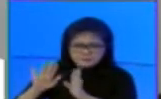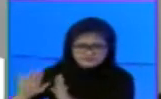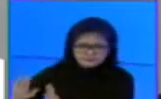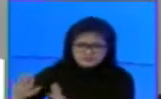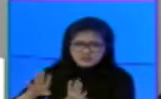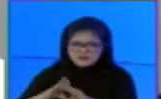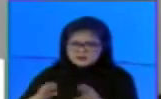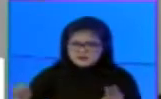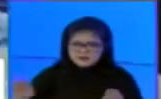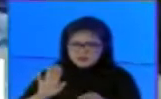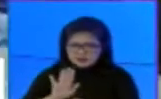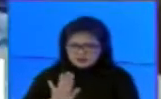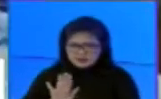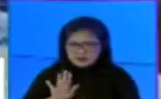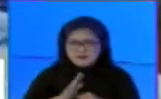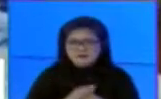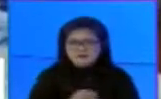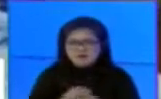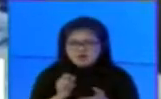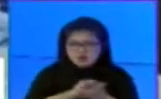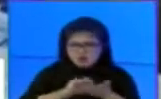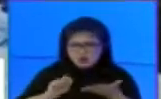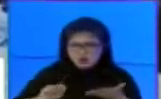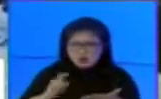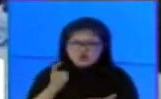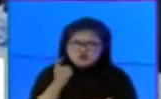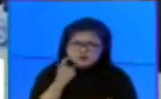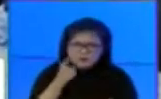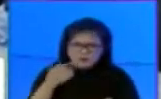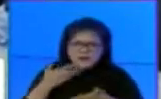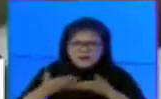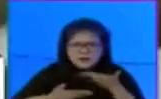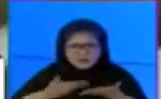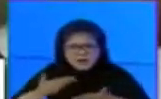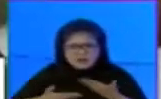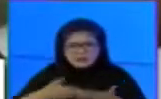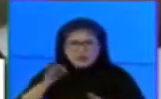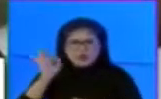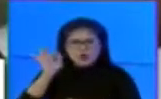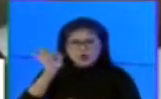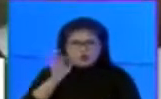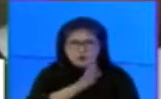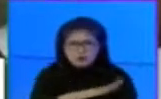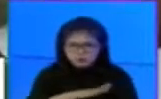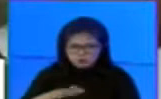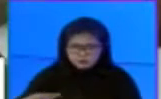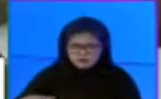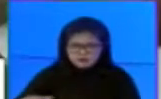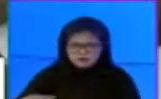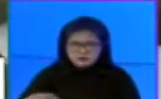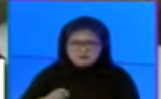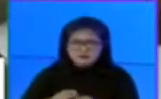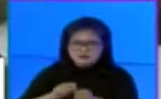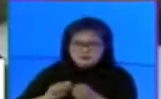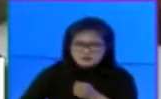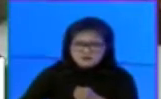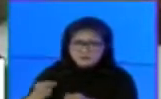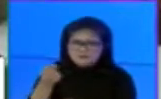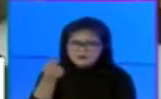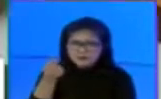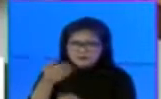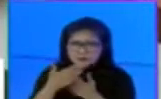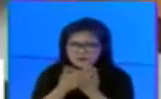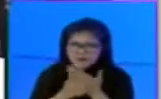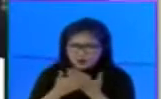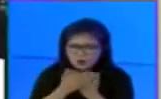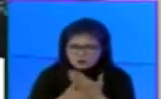Sementara pihak sekolah juga telah melakukan mediasi kepada orang tua siswa dan menanggung biaya pengobatan dari luka yang dialami. Kami